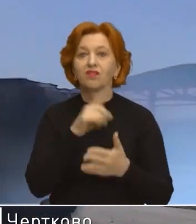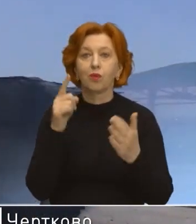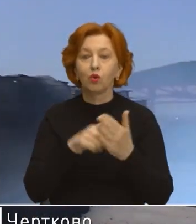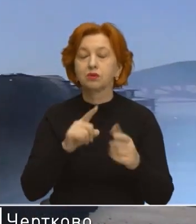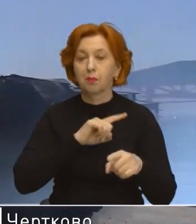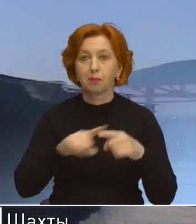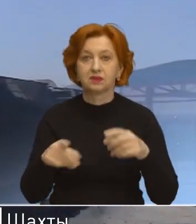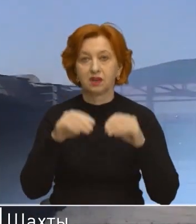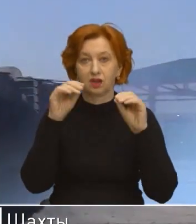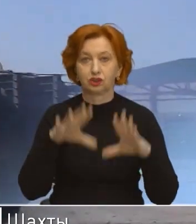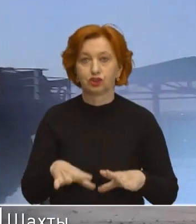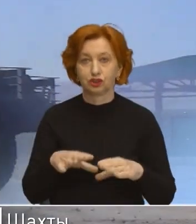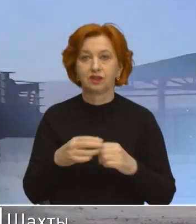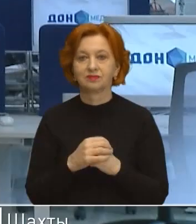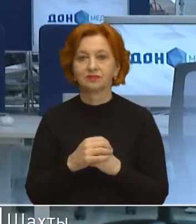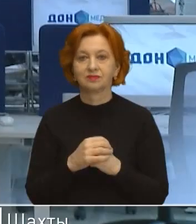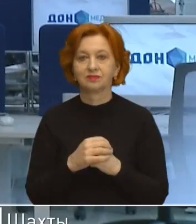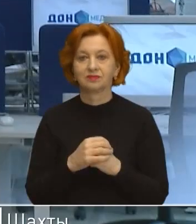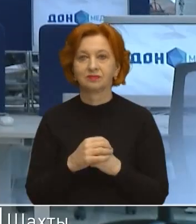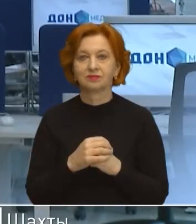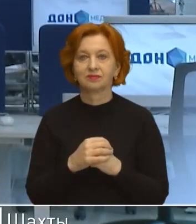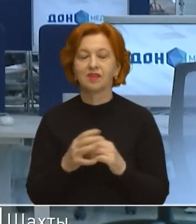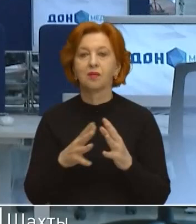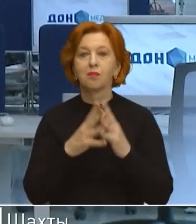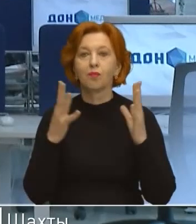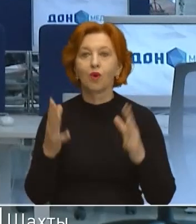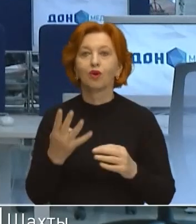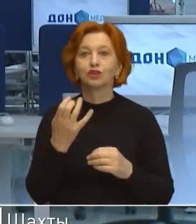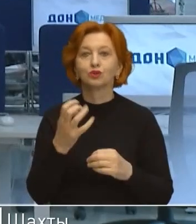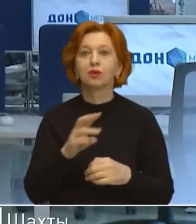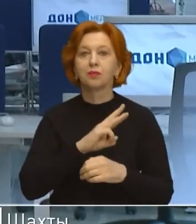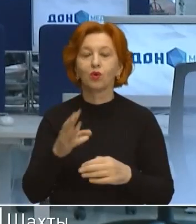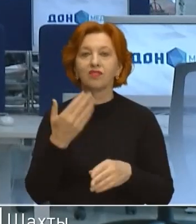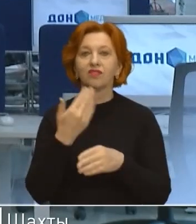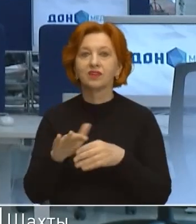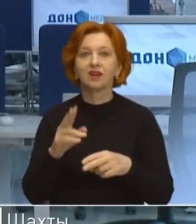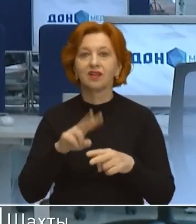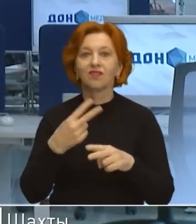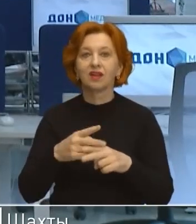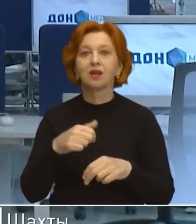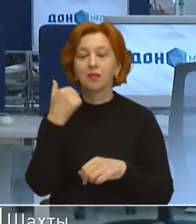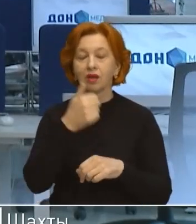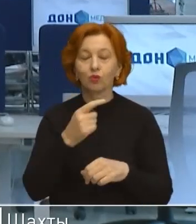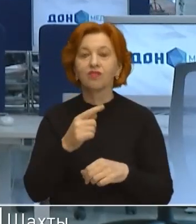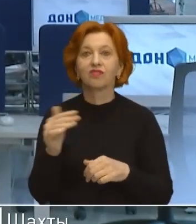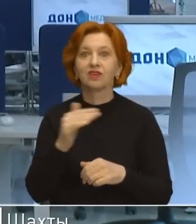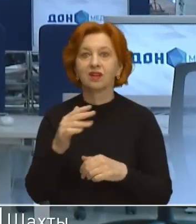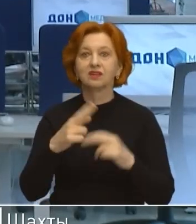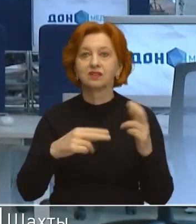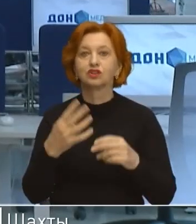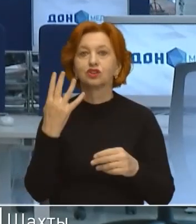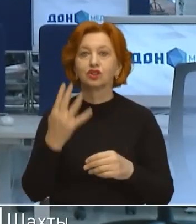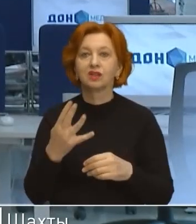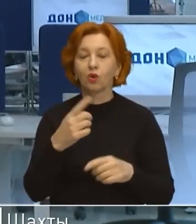оперативно выработать пути их решения. Более 400 миллионов рублей выделено в этом году из федерального бюджета на строительство